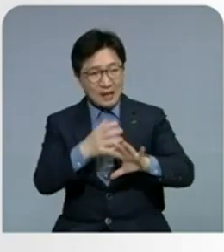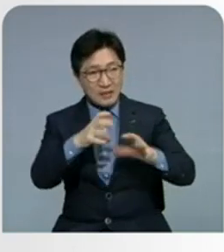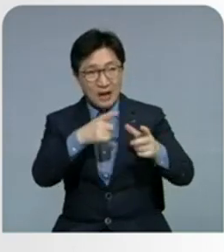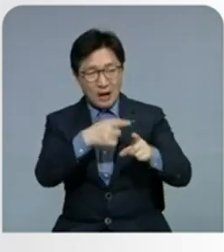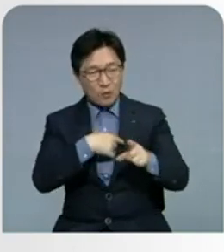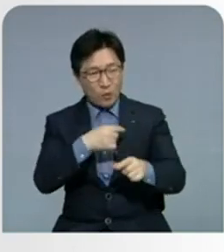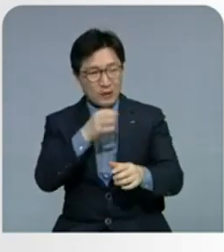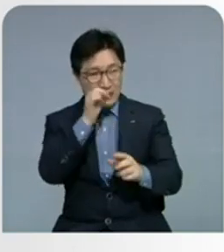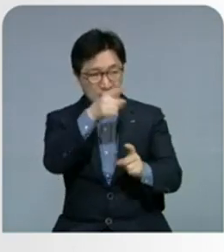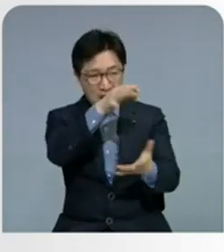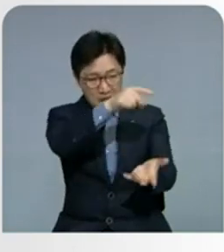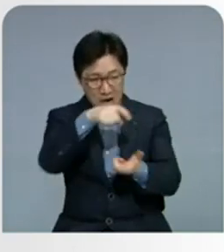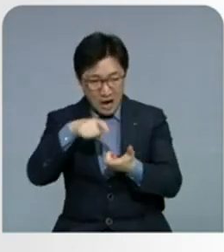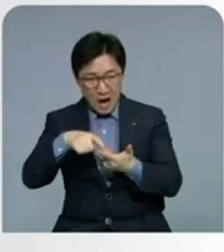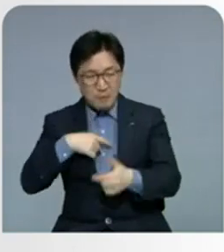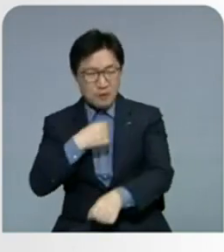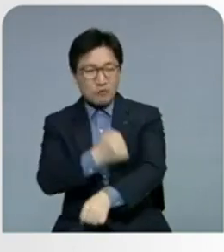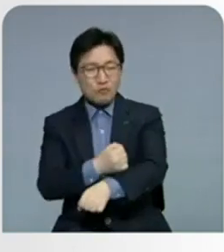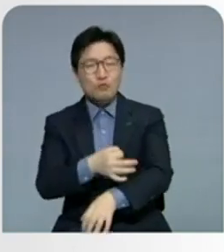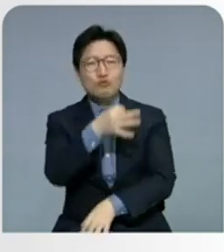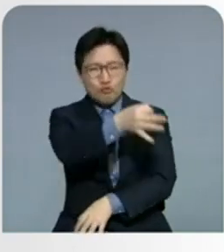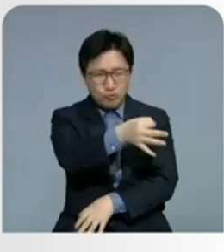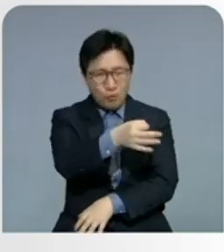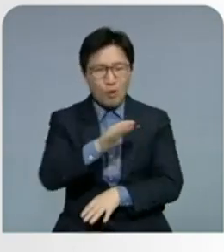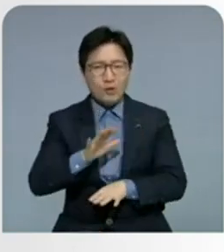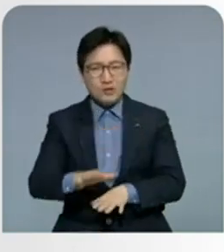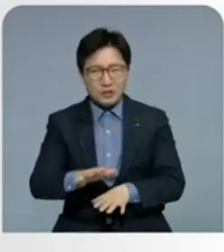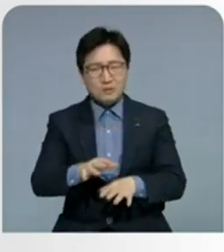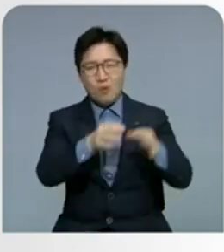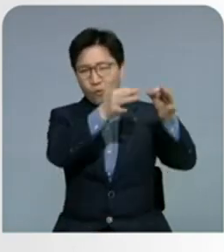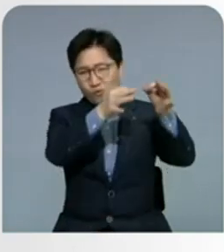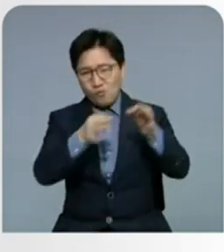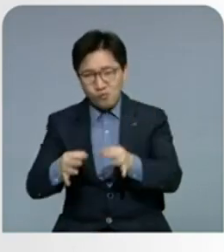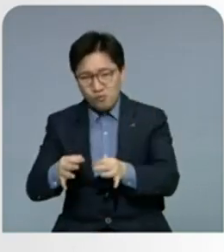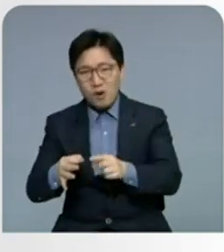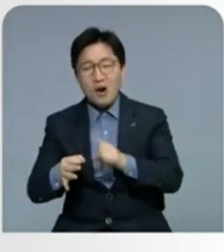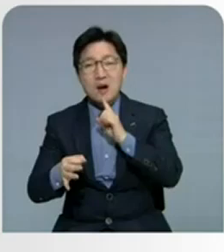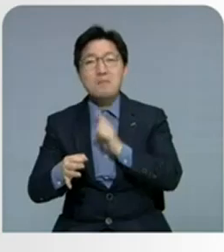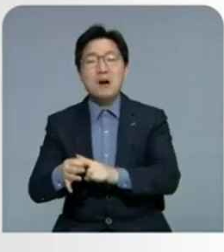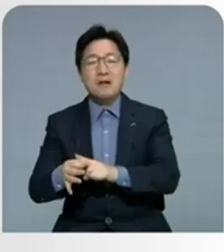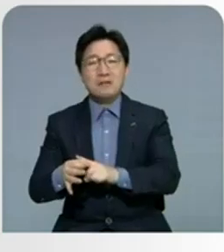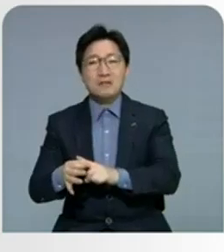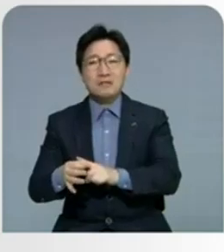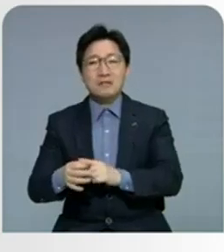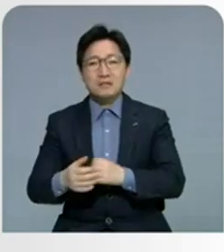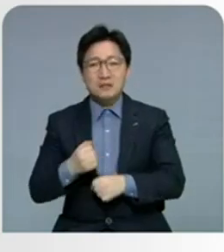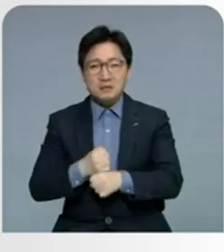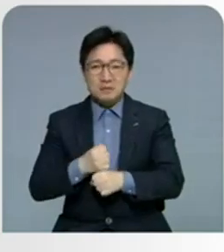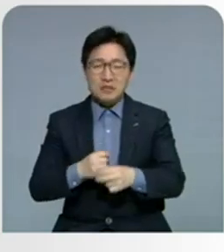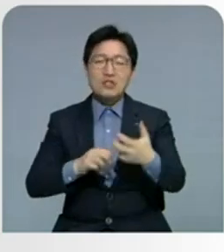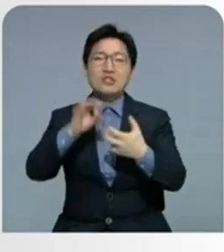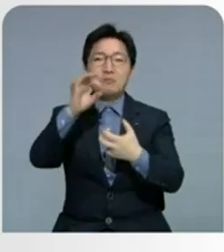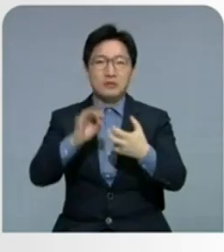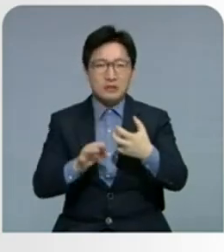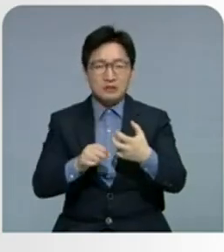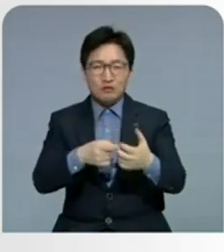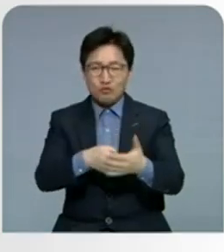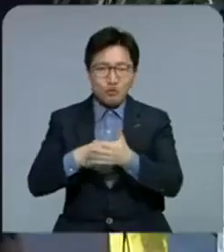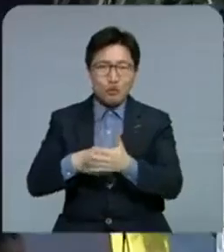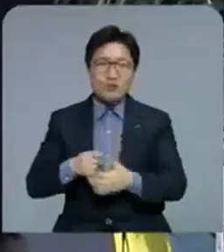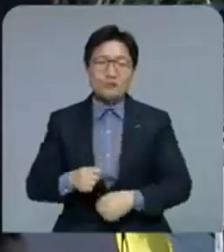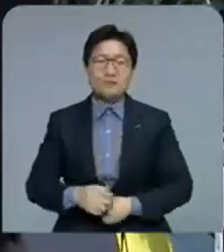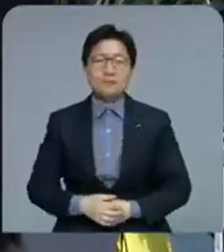지난 2010년 25억여 원에서 2020년 7억 3,500여만 원으로 70% 넘게